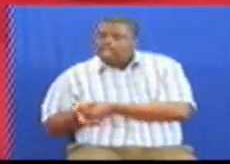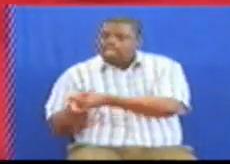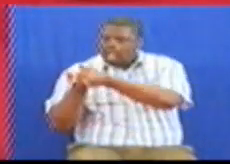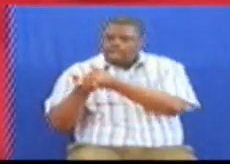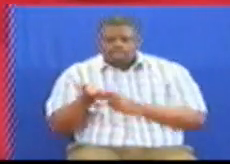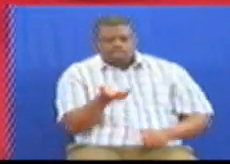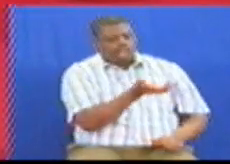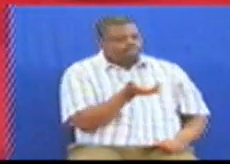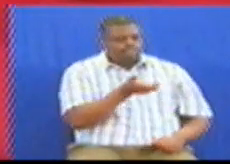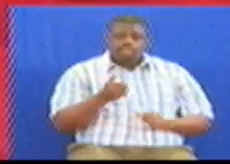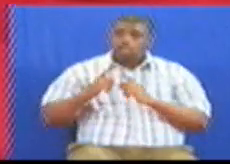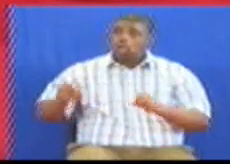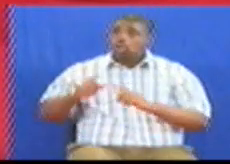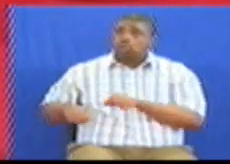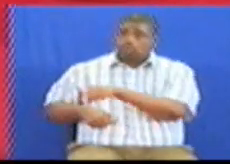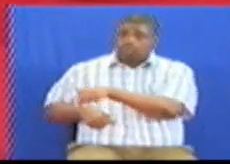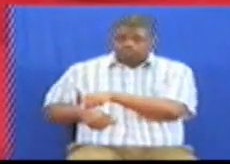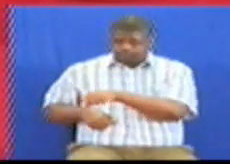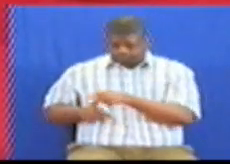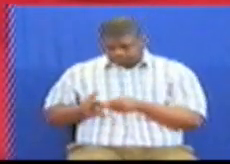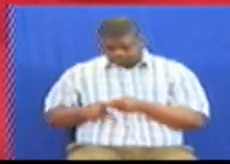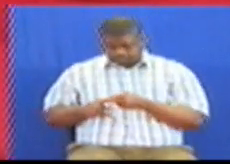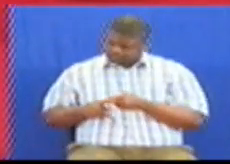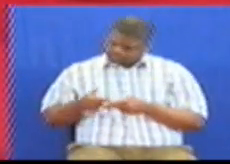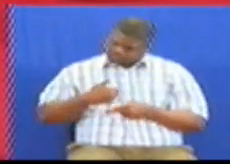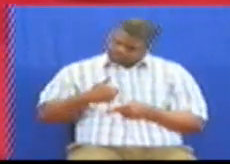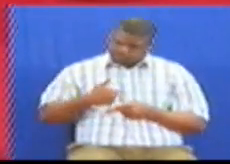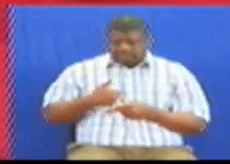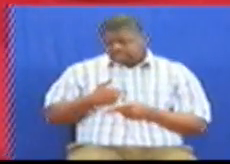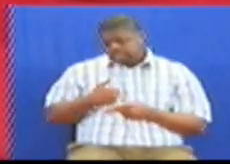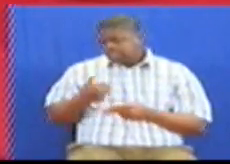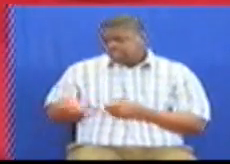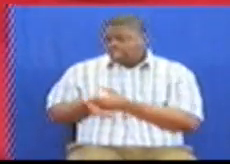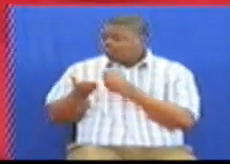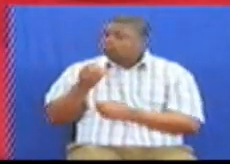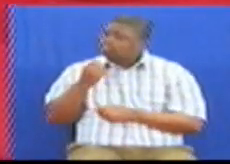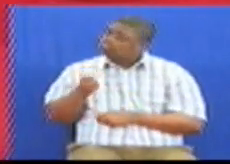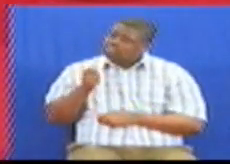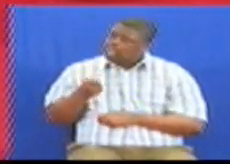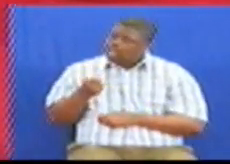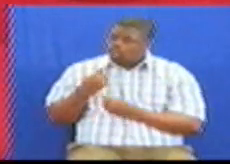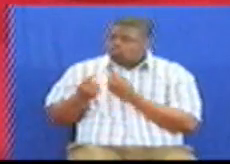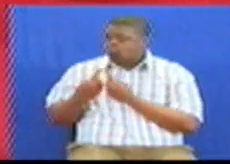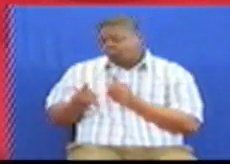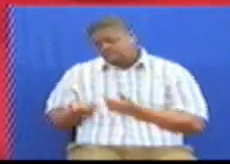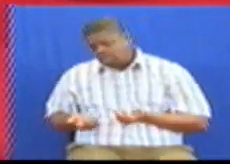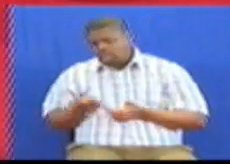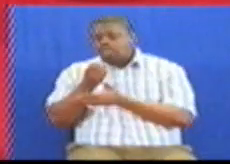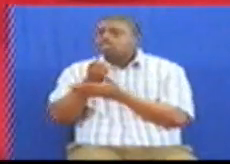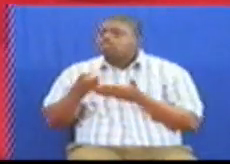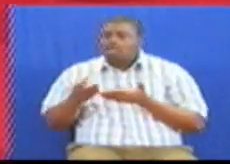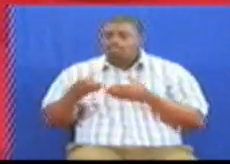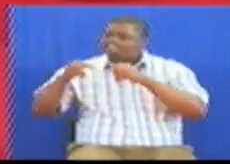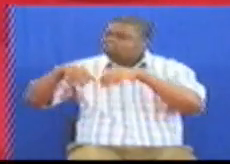yetu ya Kinondoni, lakini tumeboresha jiji. Mheshimiwa naibu spika, hivi ninavyozungumza Dar es Salaam mvua wa shilingi 2000 tu barabara ile